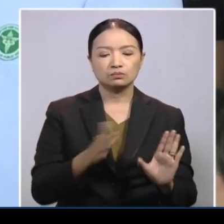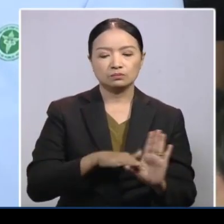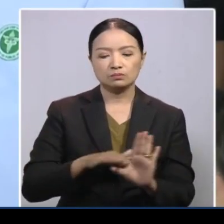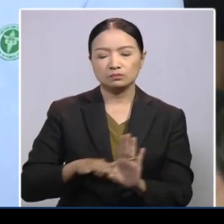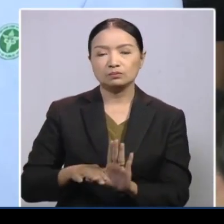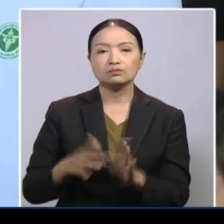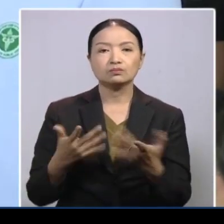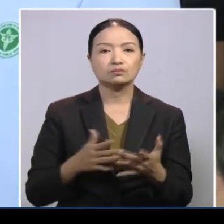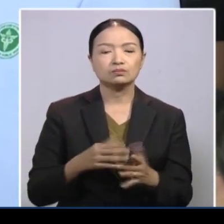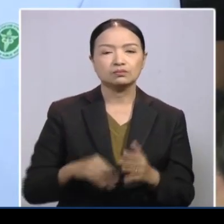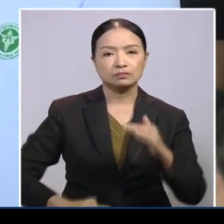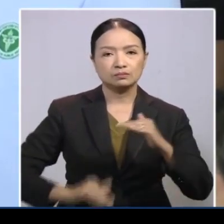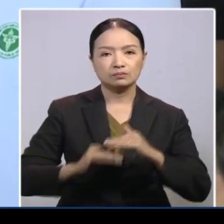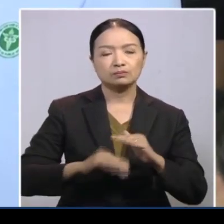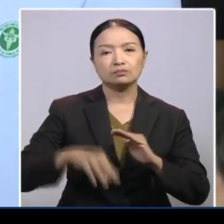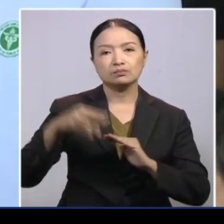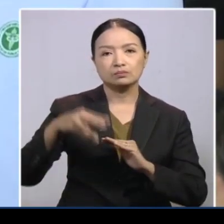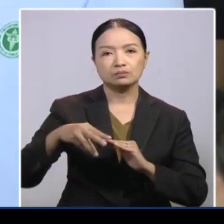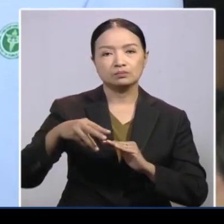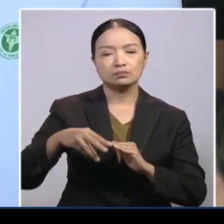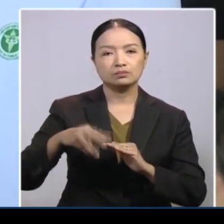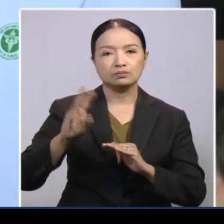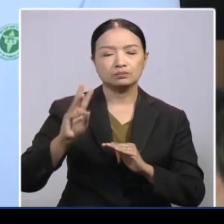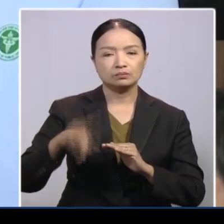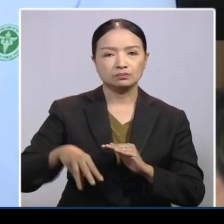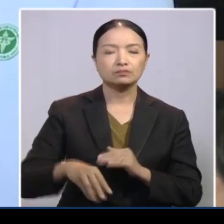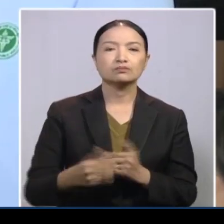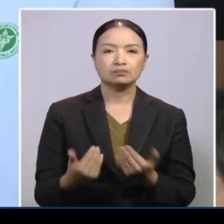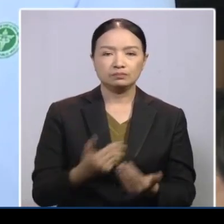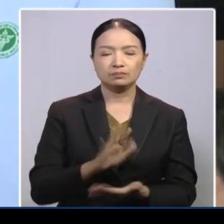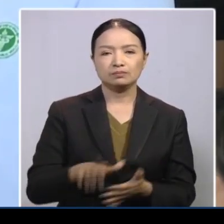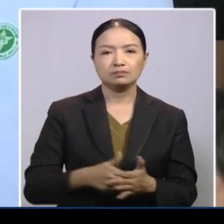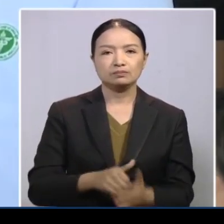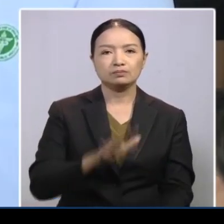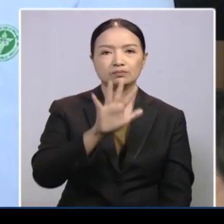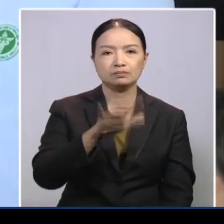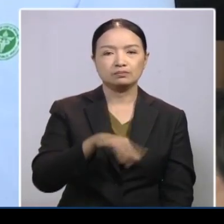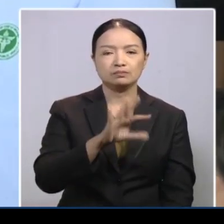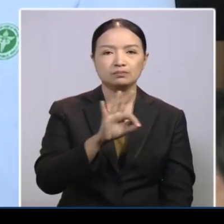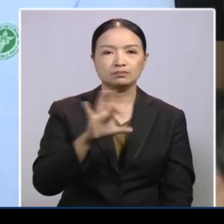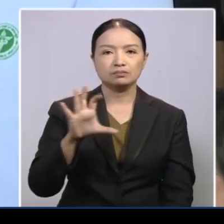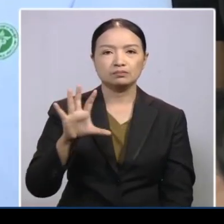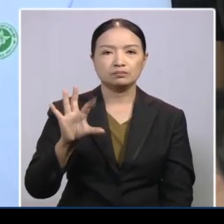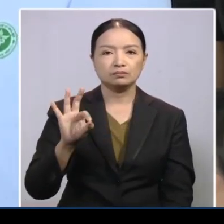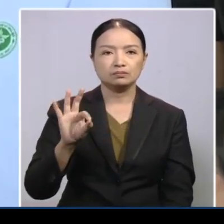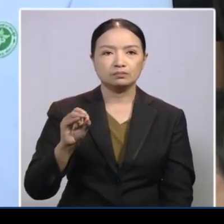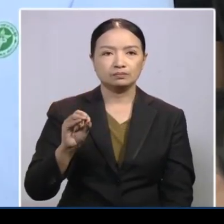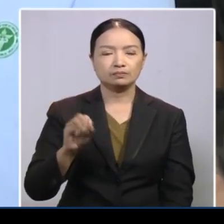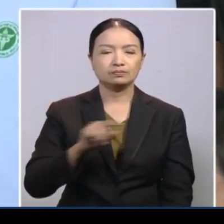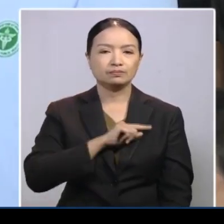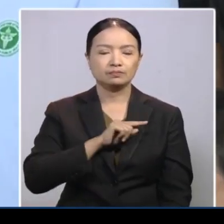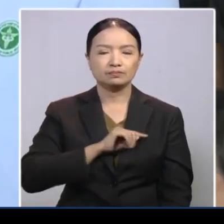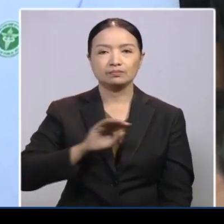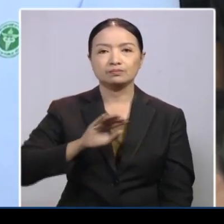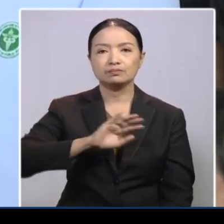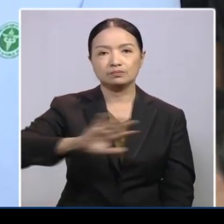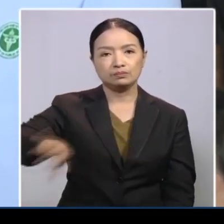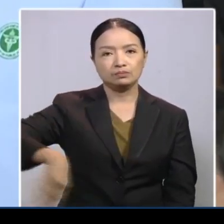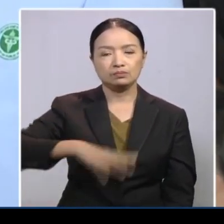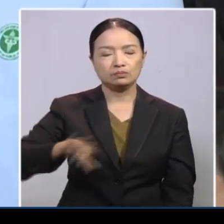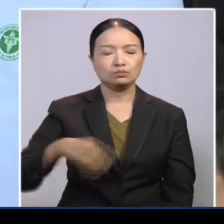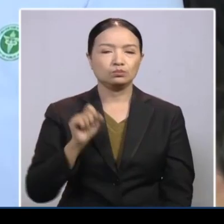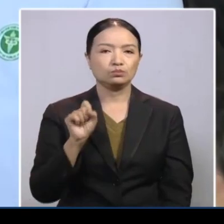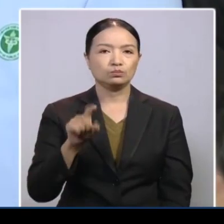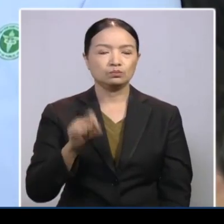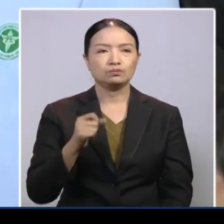าณเกือบ 6,000 คนนะครับ 5,990 นะครับก็เป็นหน้าที่ของพวกเราเนี่ยจะต้องเร่งดำเนินการในการที่จะ